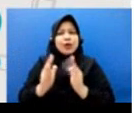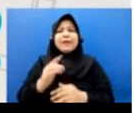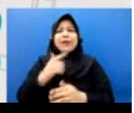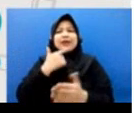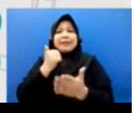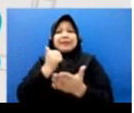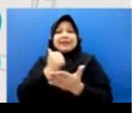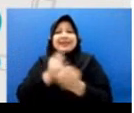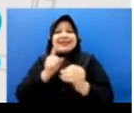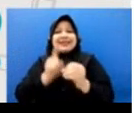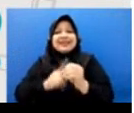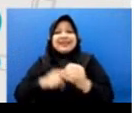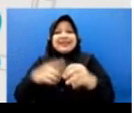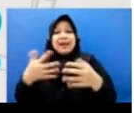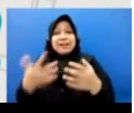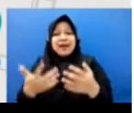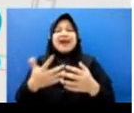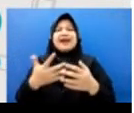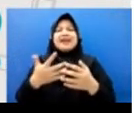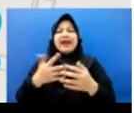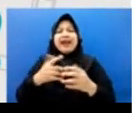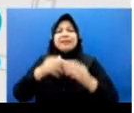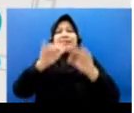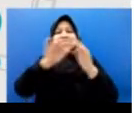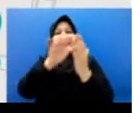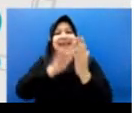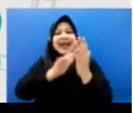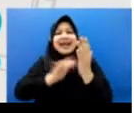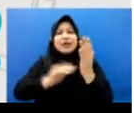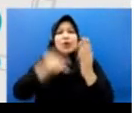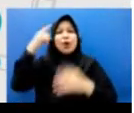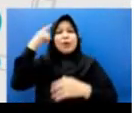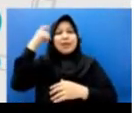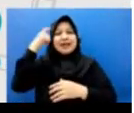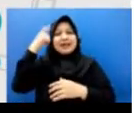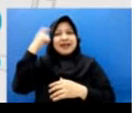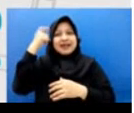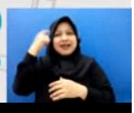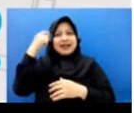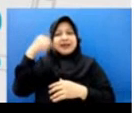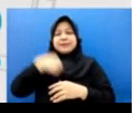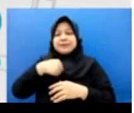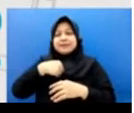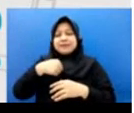Nah, saya karena punya motonya itu going extra mile, saya ingin